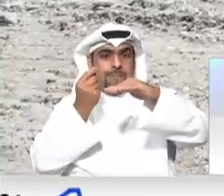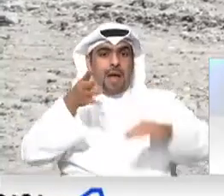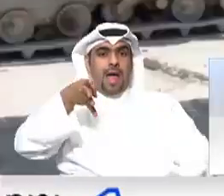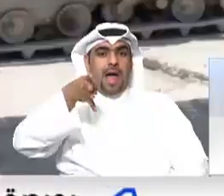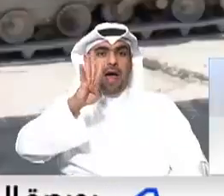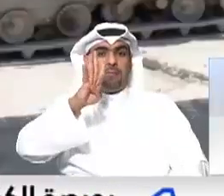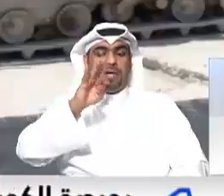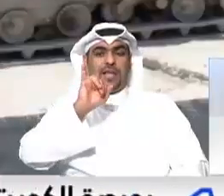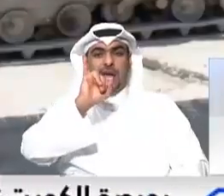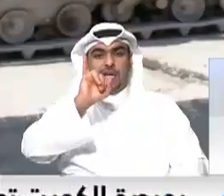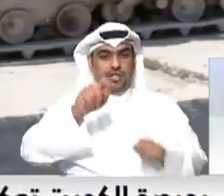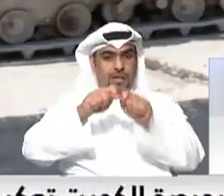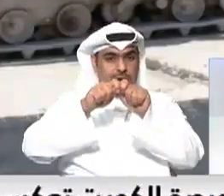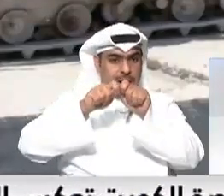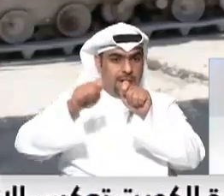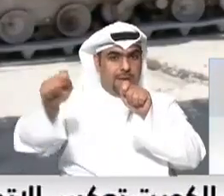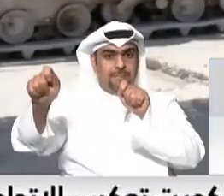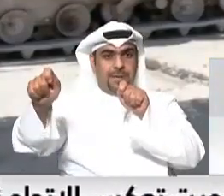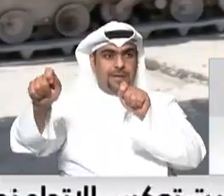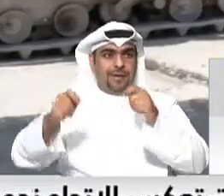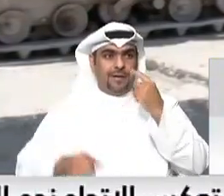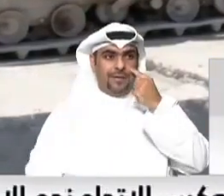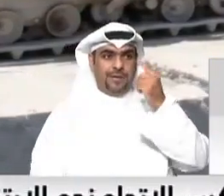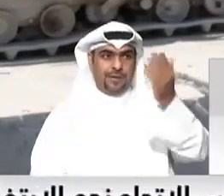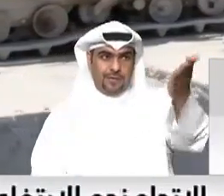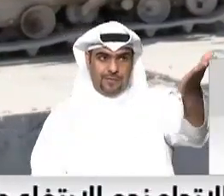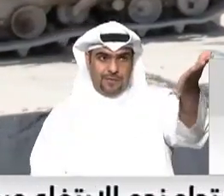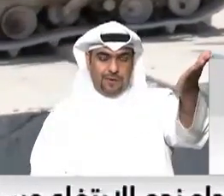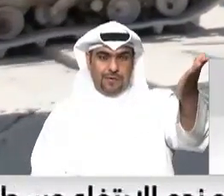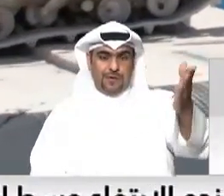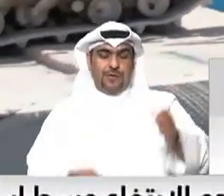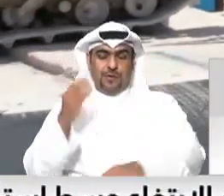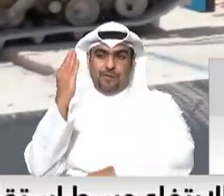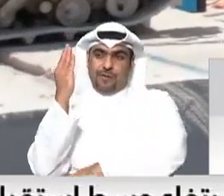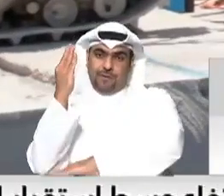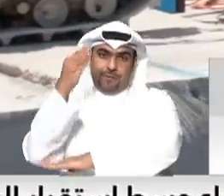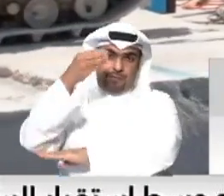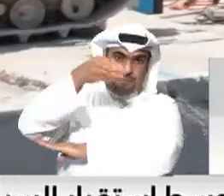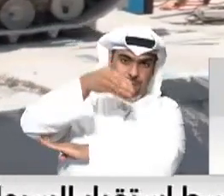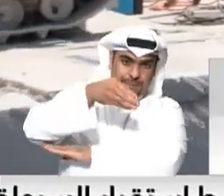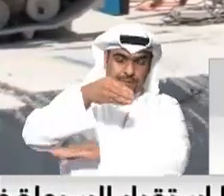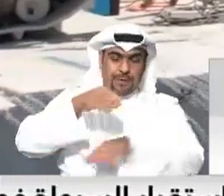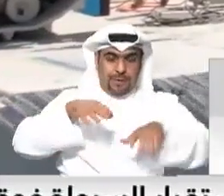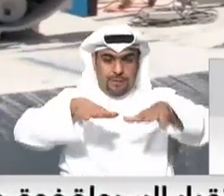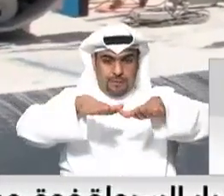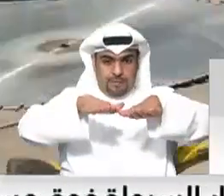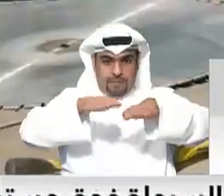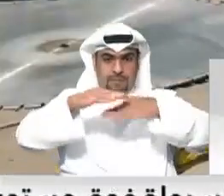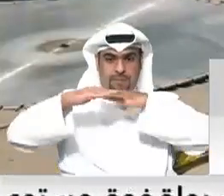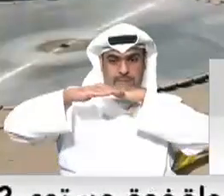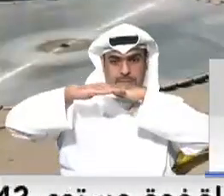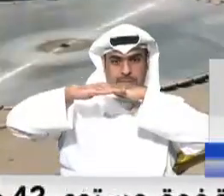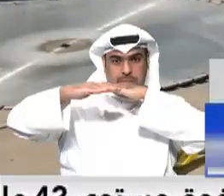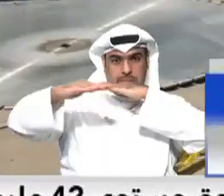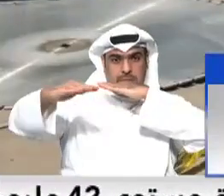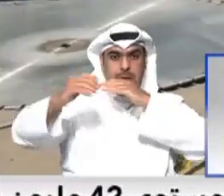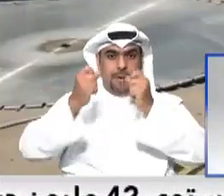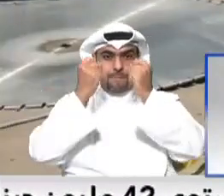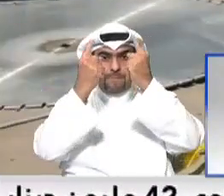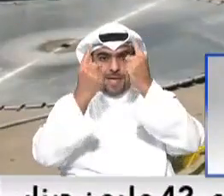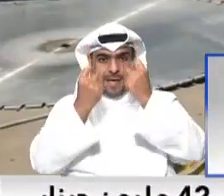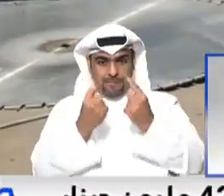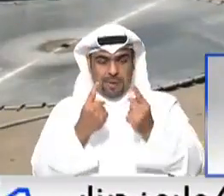باستخدام تقنيه الكتل الخرسانيه وهي المرحله الاخيره من المشروع تم بحمد الله تدشين اعمال